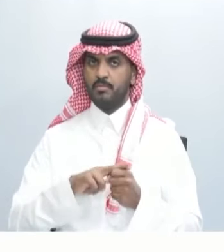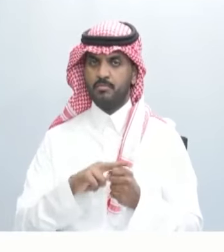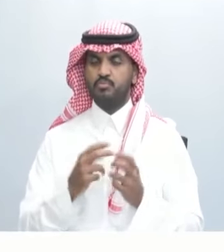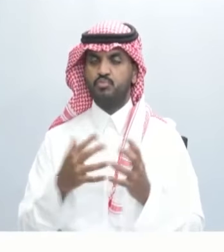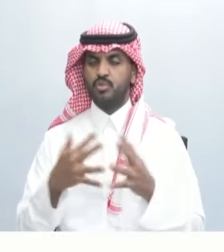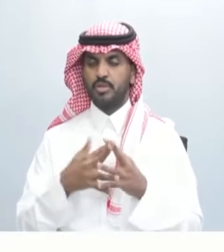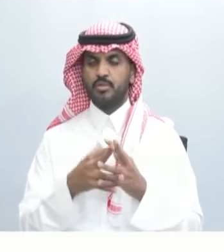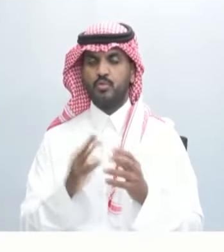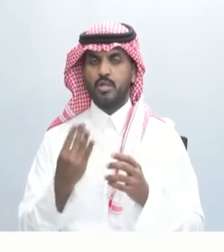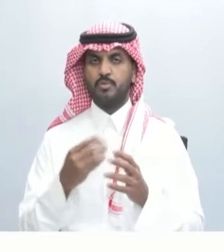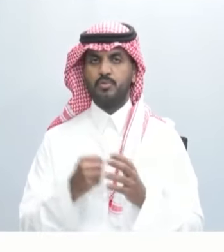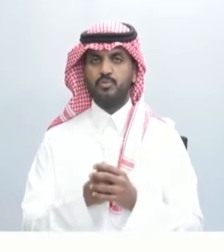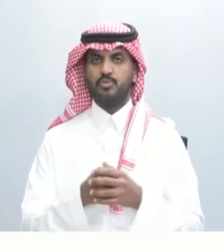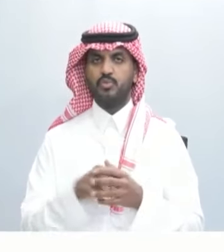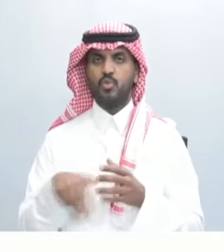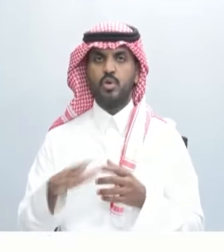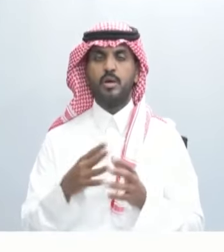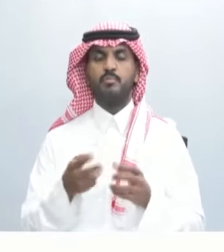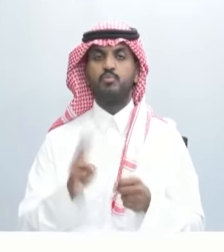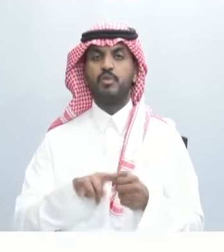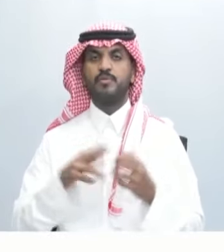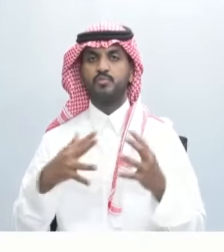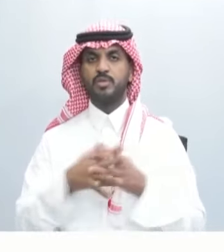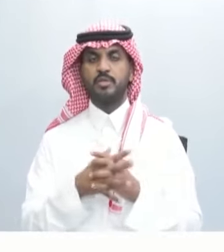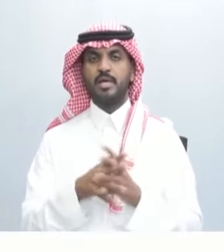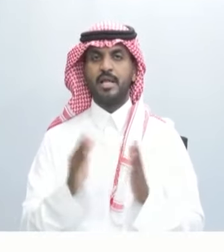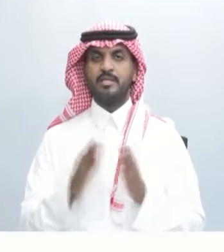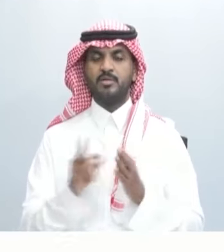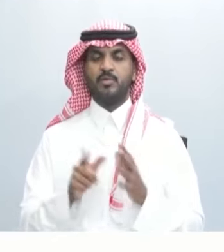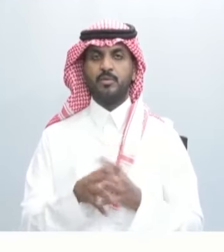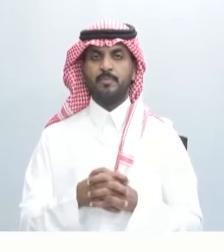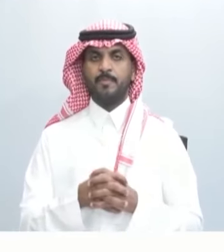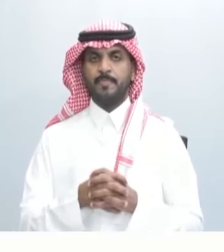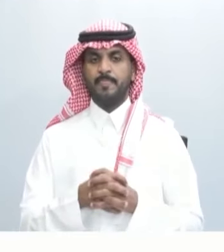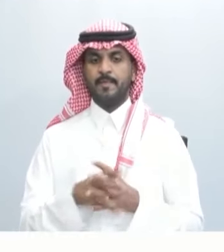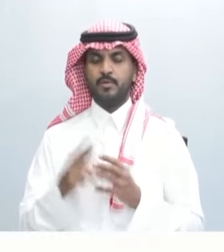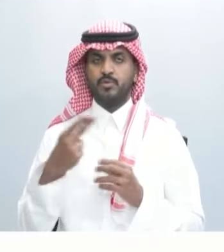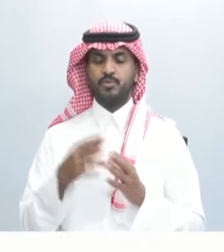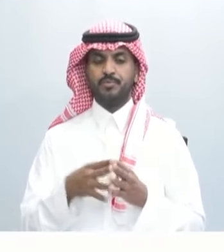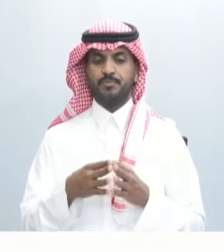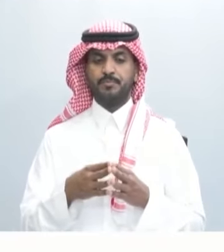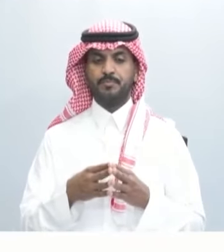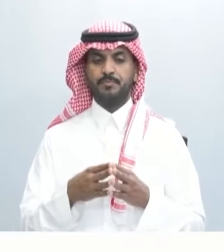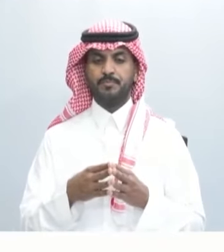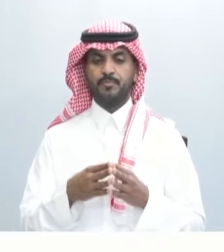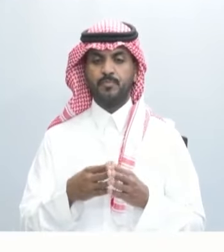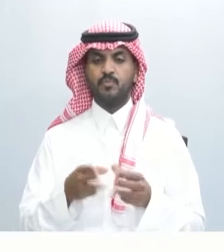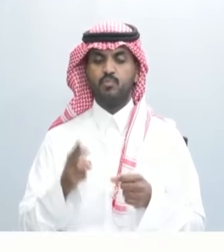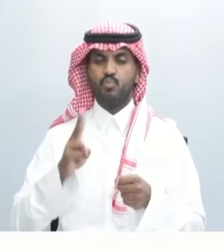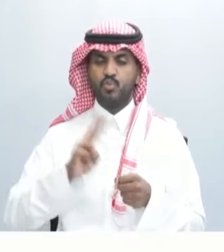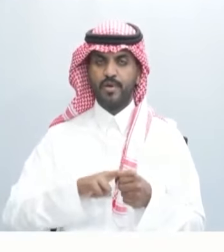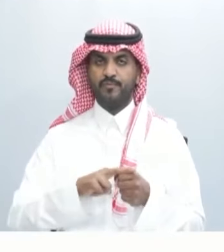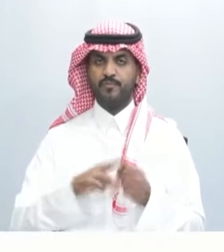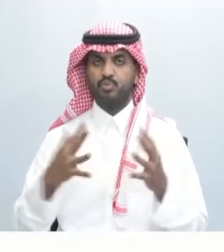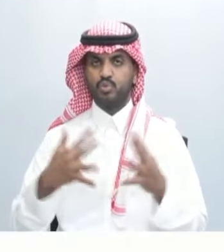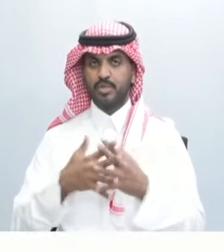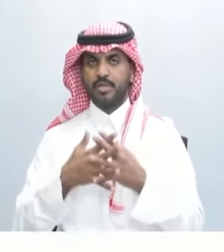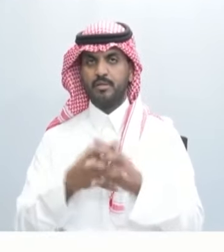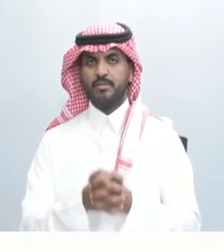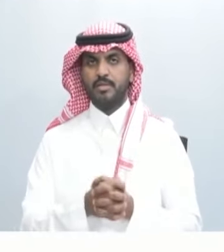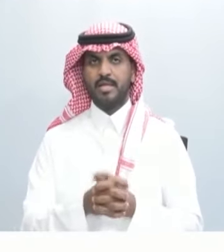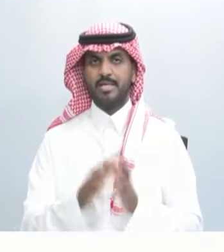والاربعون كلهم مضاعفات مشتركه ولكن الاصغر هو العشرون اذا نقول مضاعف المشترك